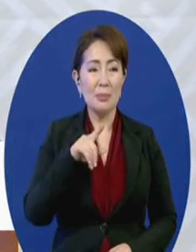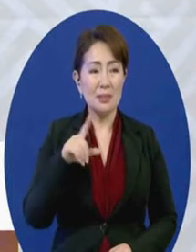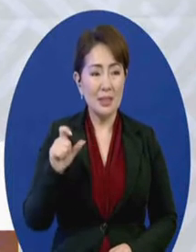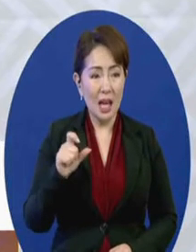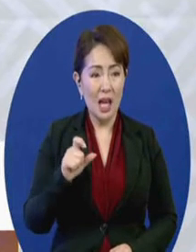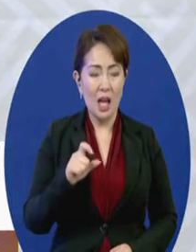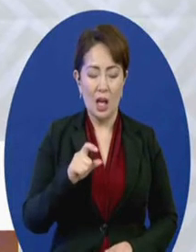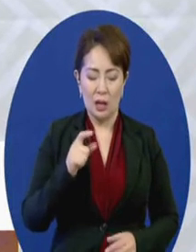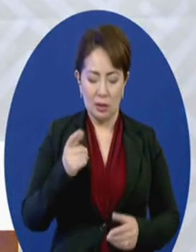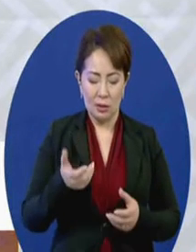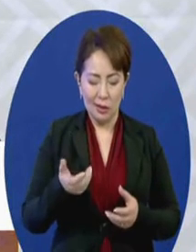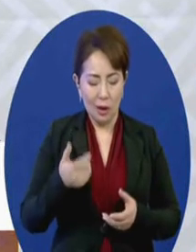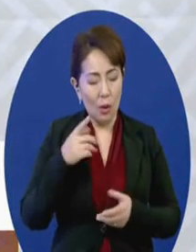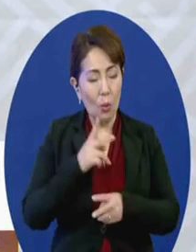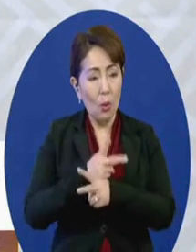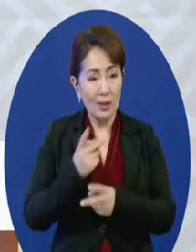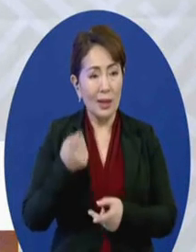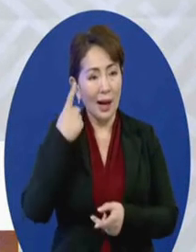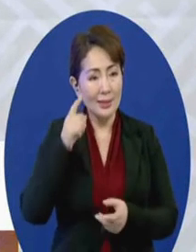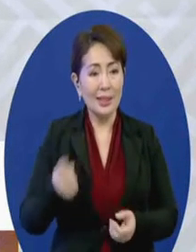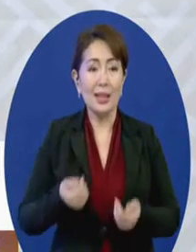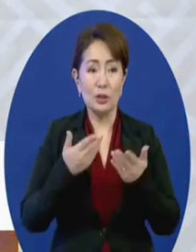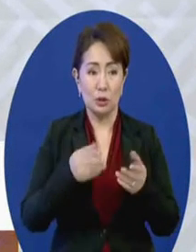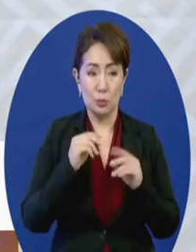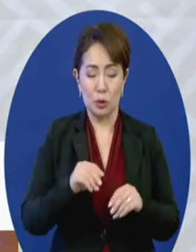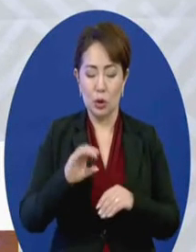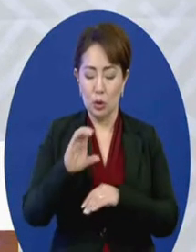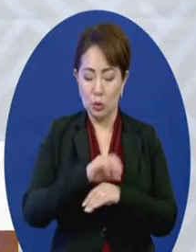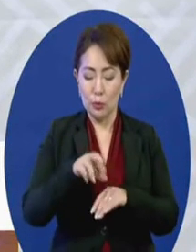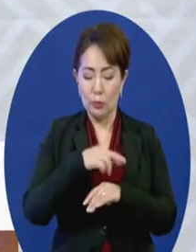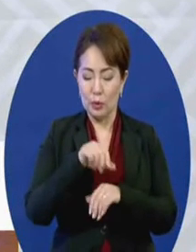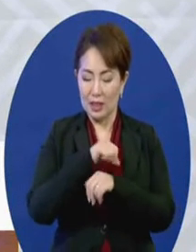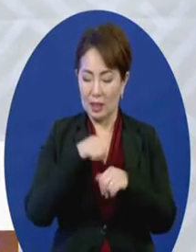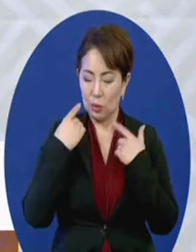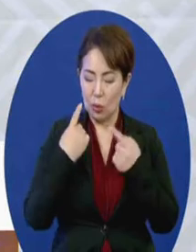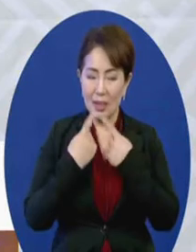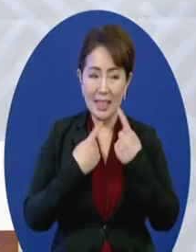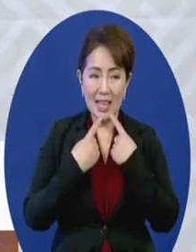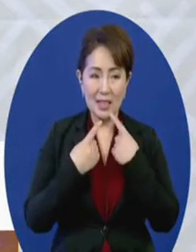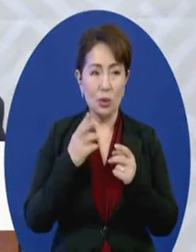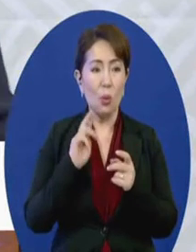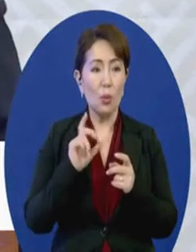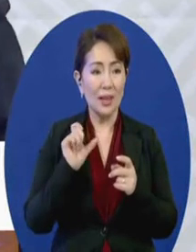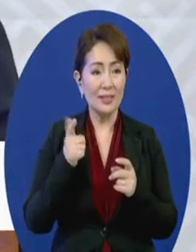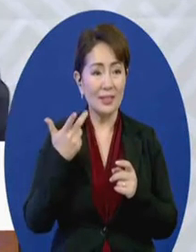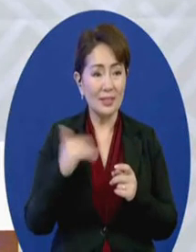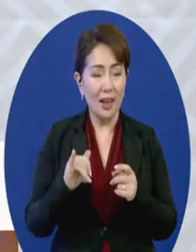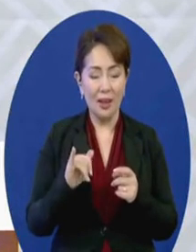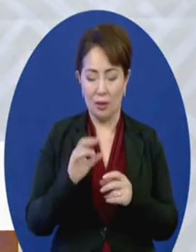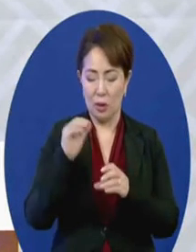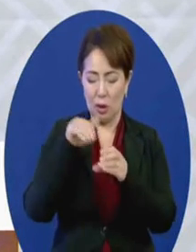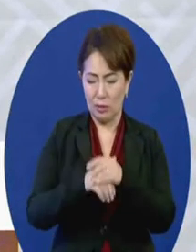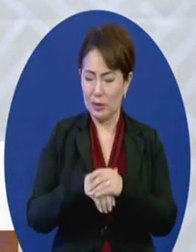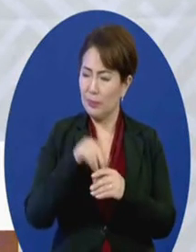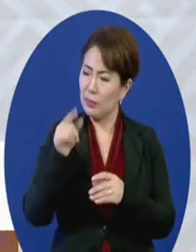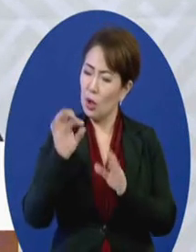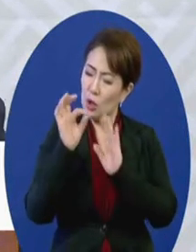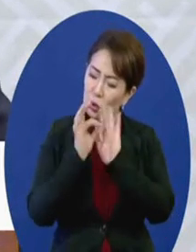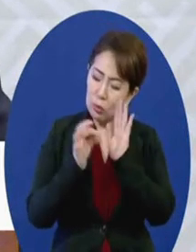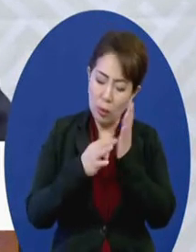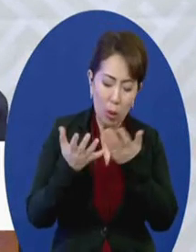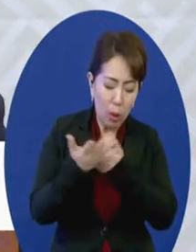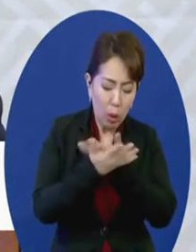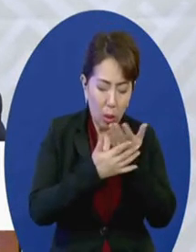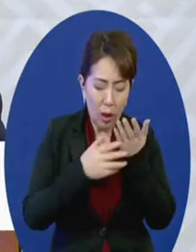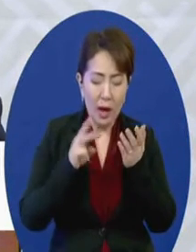нэг удаагийн буюу эсвэл хим хэмжээ тогтоосон акт санаачилнаа. Энийн заавал сум дүүргийн иргэдийн хурал хэлцэх үүрэгтэй гэж заасан. Энэ нь бол бидний зөвлөлт хадчил